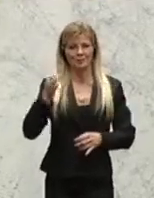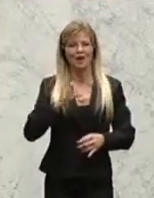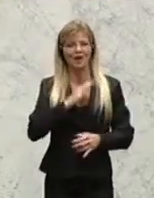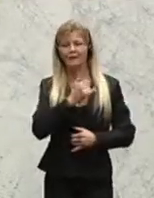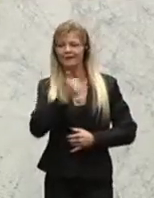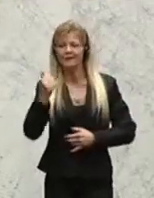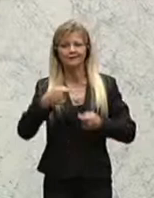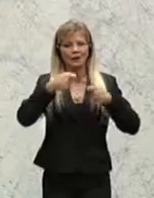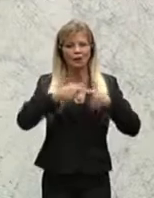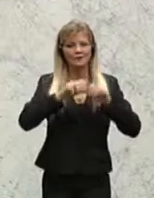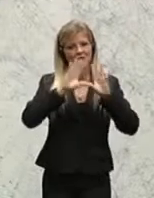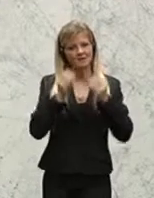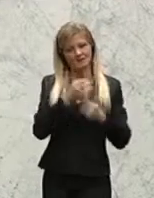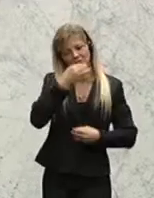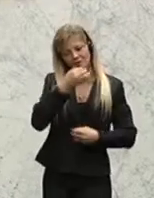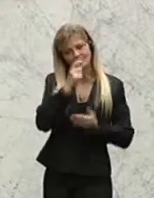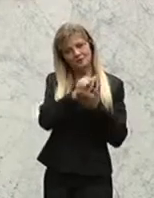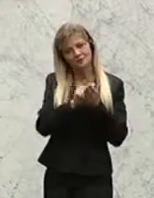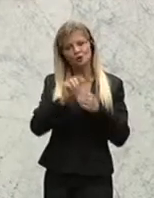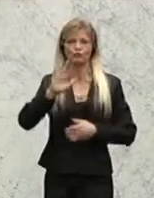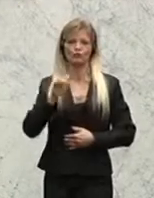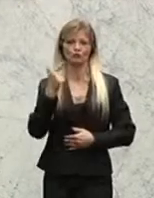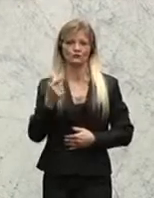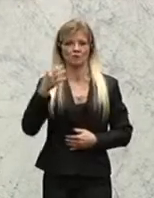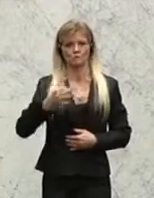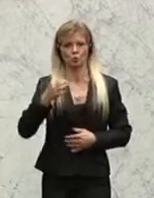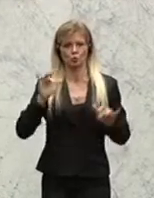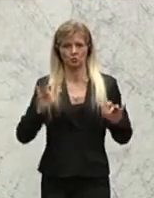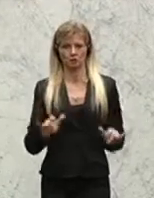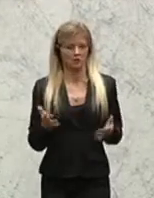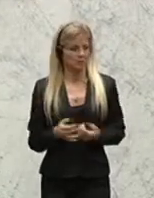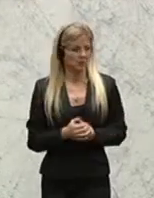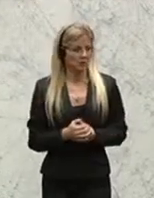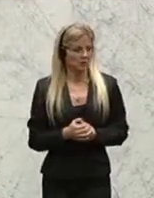Fluchtbewegungen, vor allem durch die Sicherung der EU-Außengrenzen.